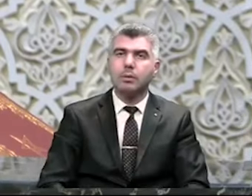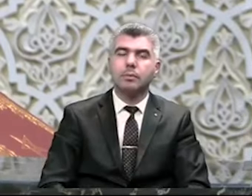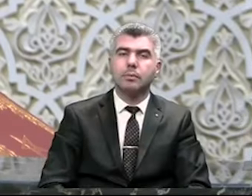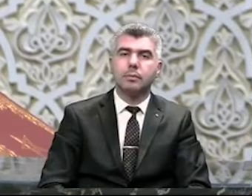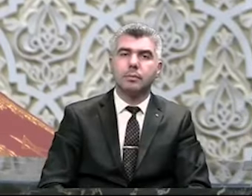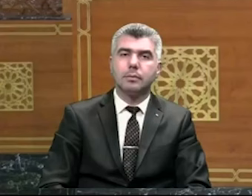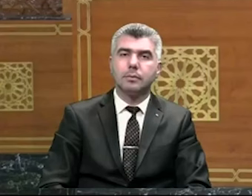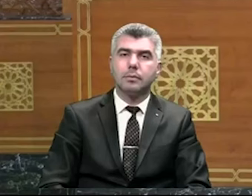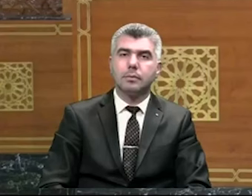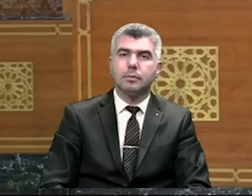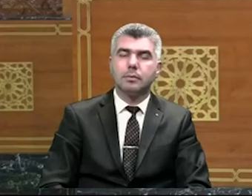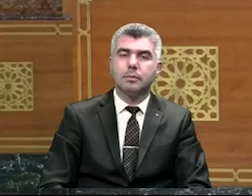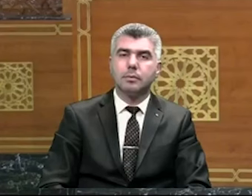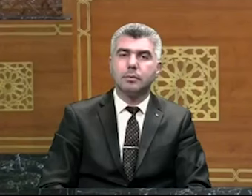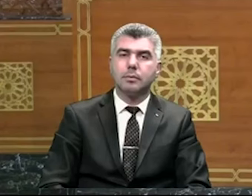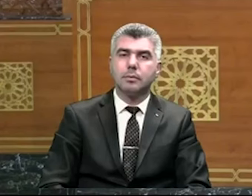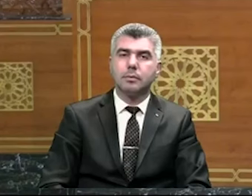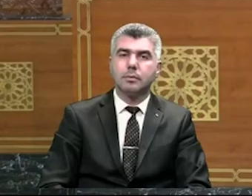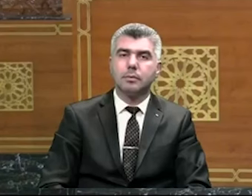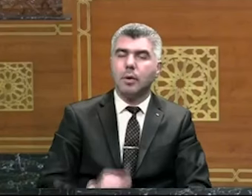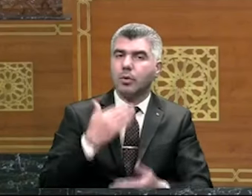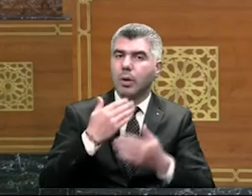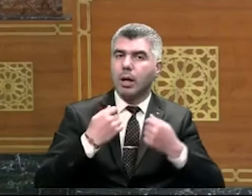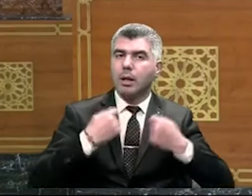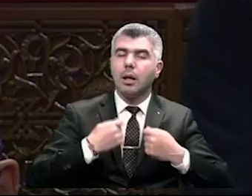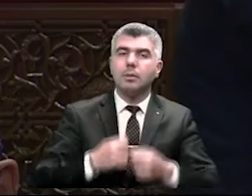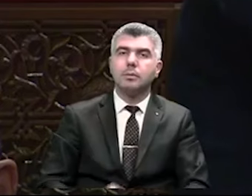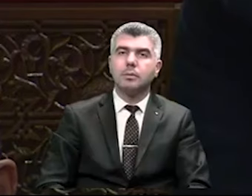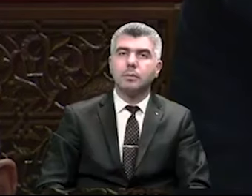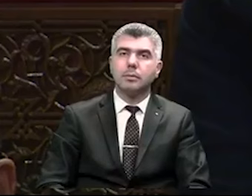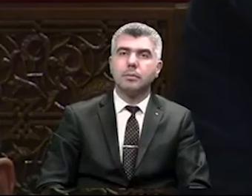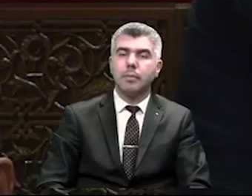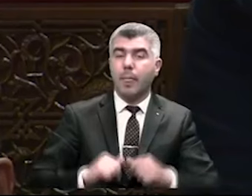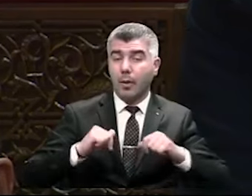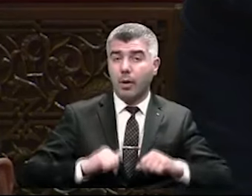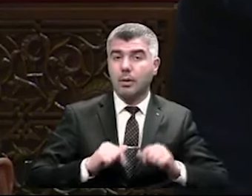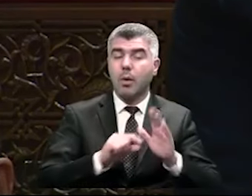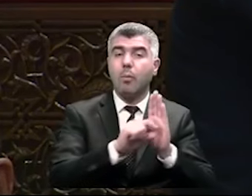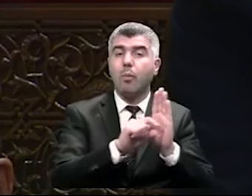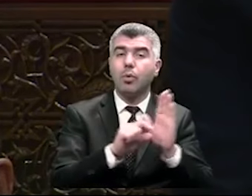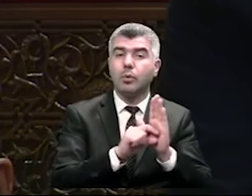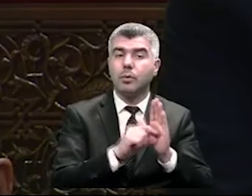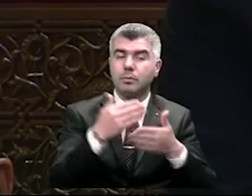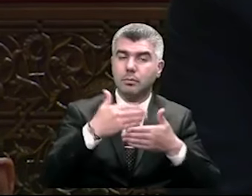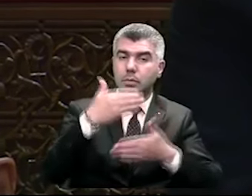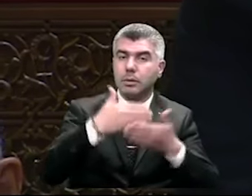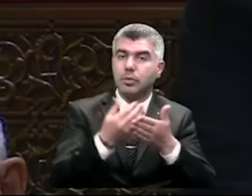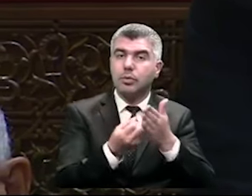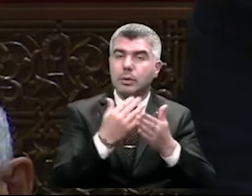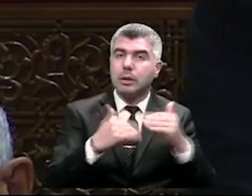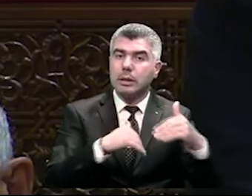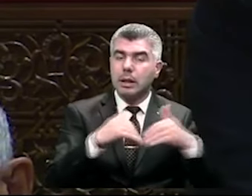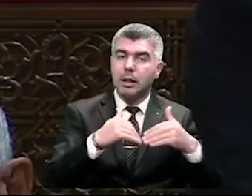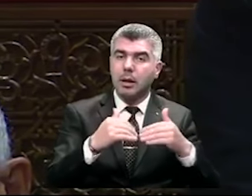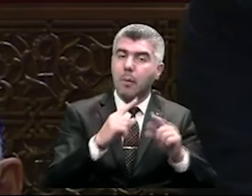عبد اله تفضلوا سيد الرئيس السيد الوزير ان موضوع تحديث البنى التحتيه الاساسيه يستدعي اليوم